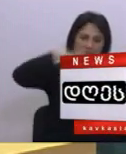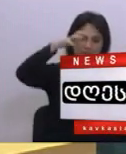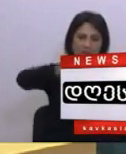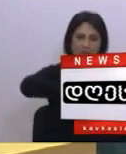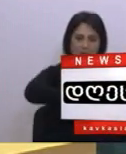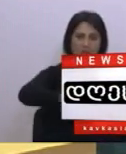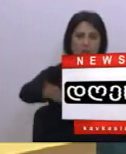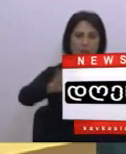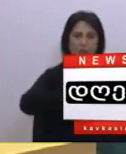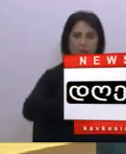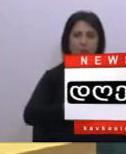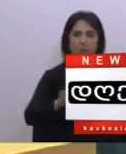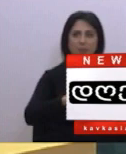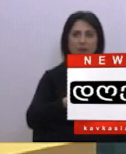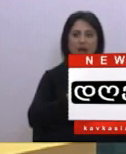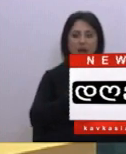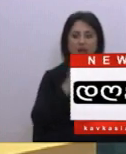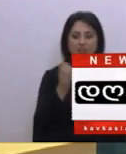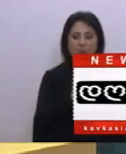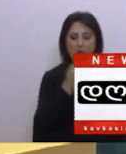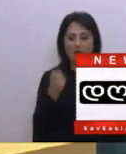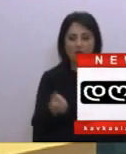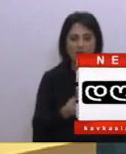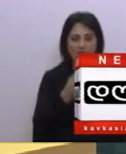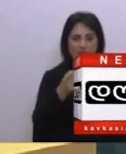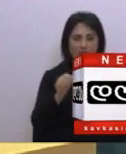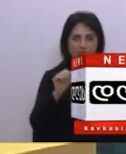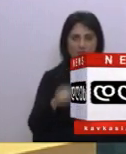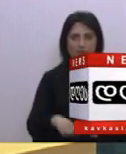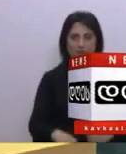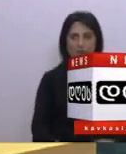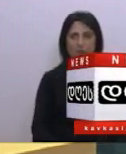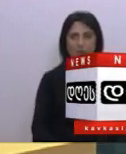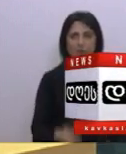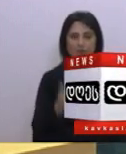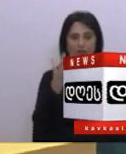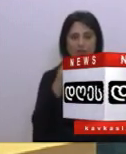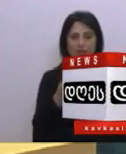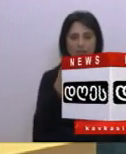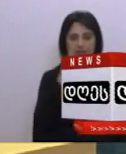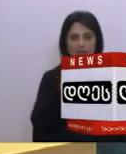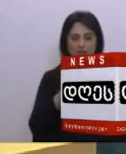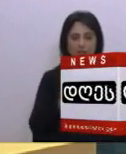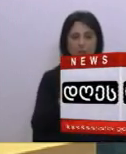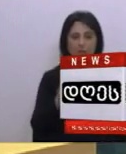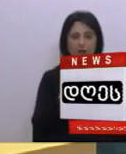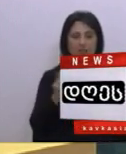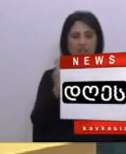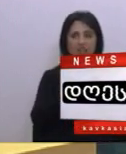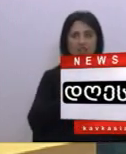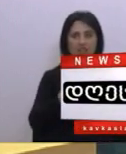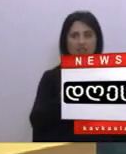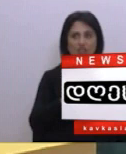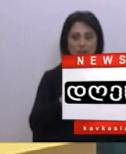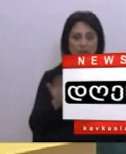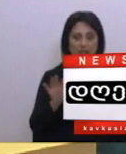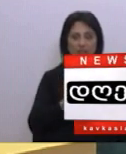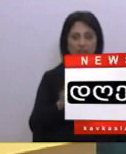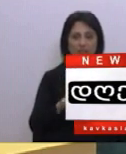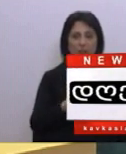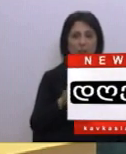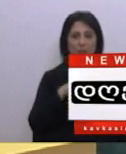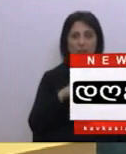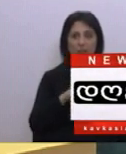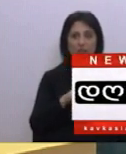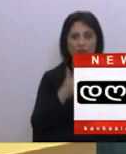გადამუშავება, რათა გარდასრულების ტონა შეგრძლებოდა. დღეის მონაცემებით მაშველების მიერ ძებნაშველის ღონისძიების შედეგად